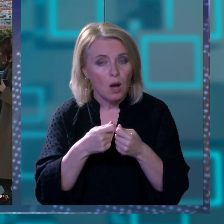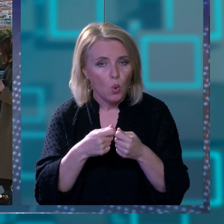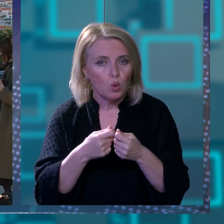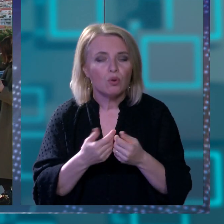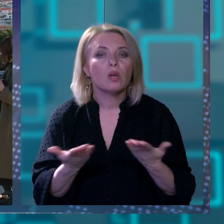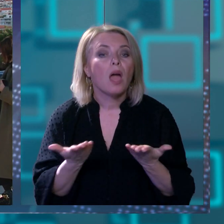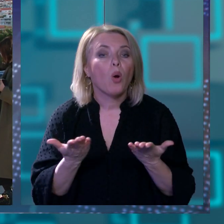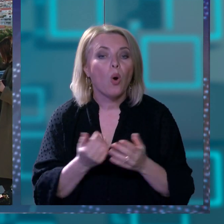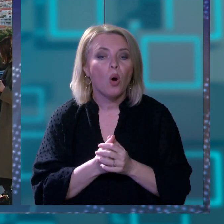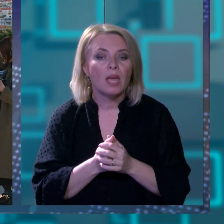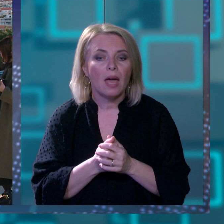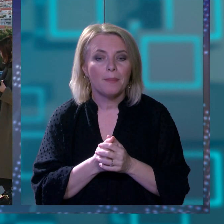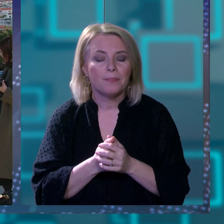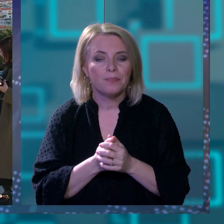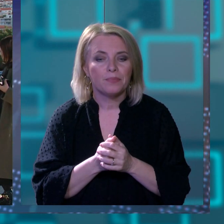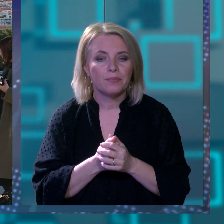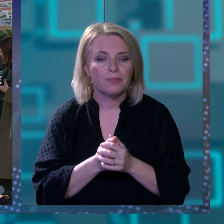udruge